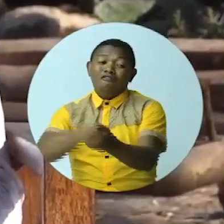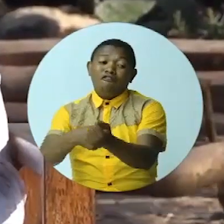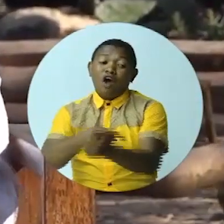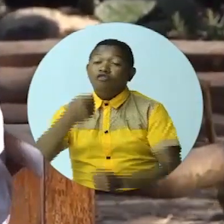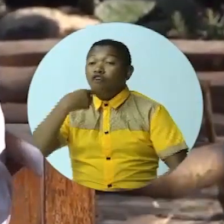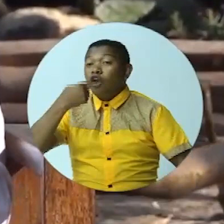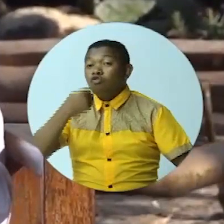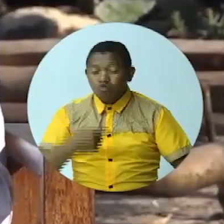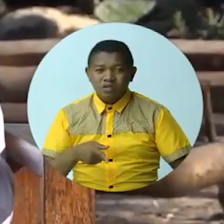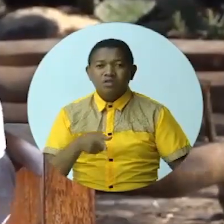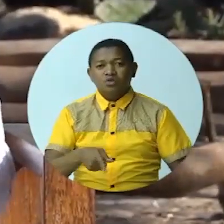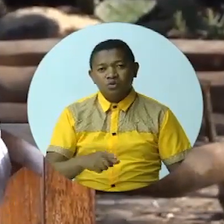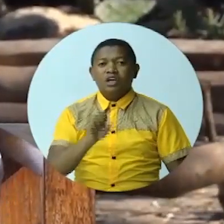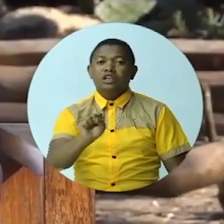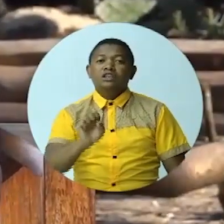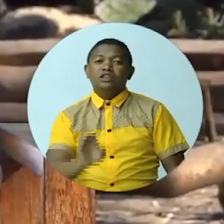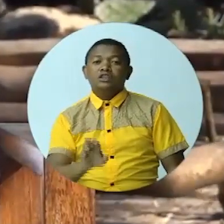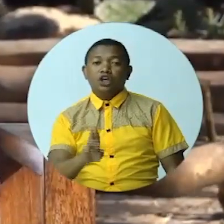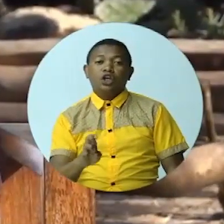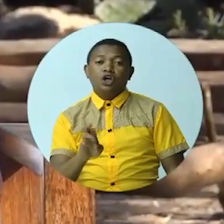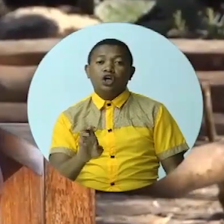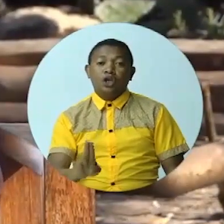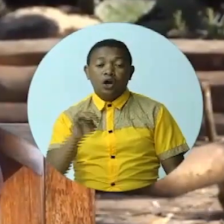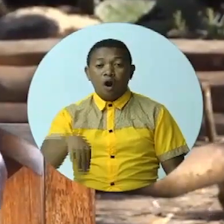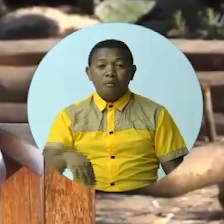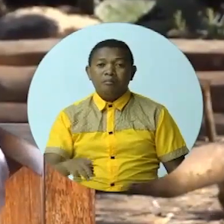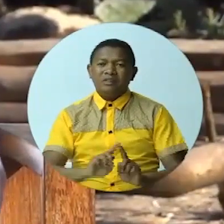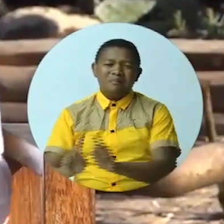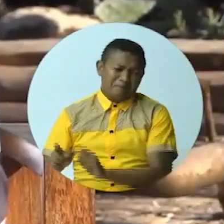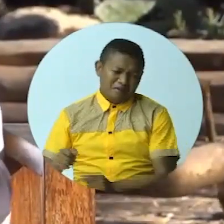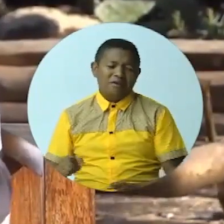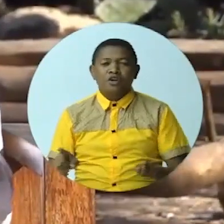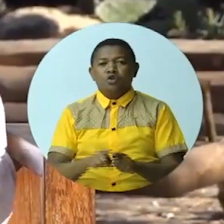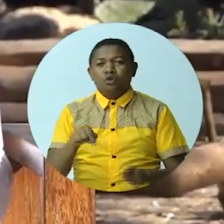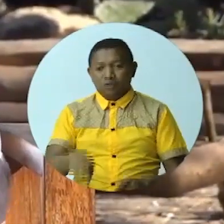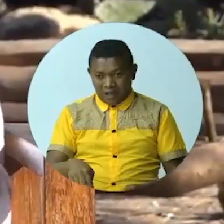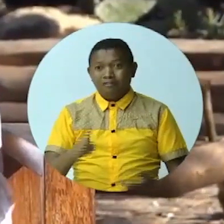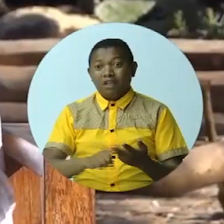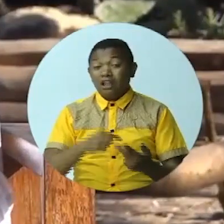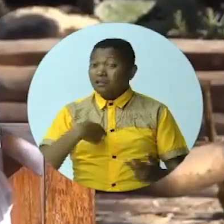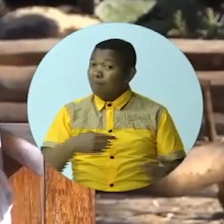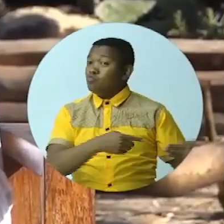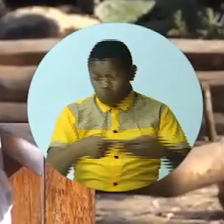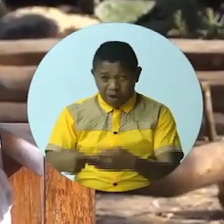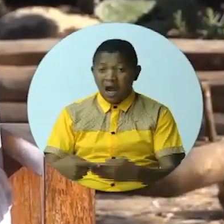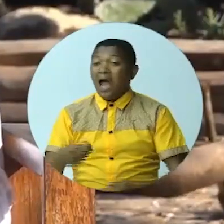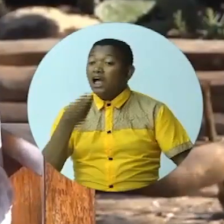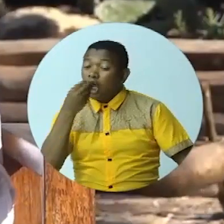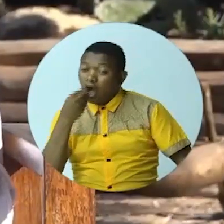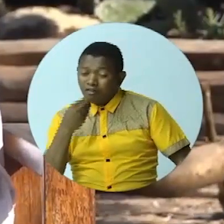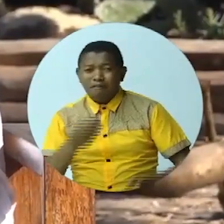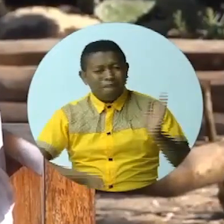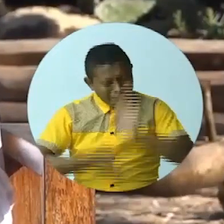calcium, fa indrindra indrindra ihany koa dia mitondra ny sakafo zay ahafahana mamonjy aingana alohany izy ireo.